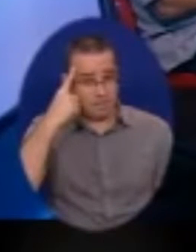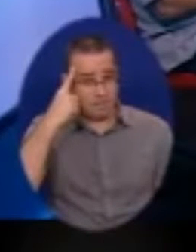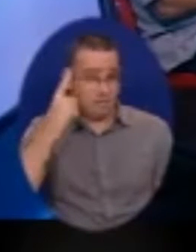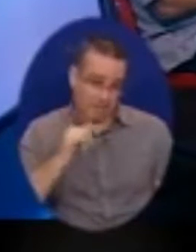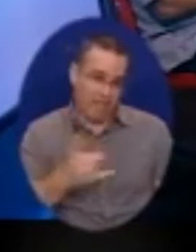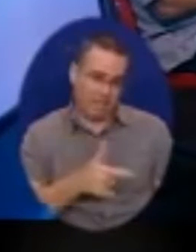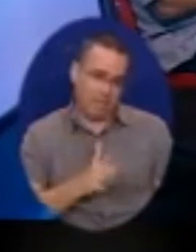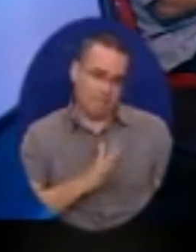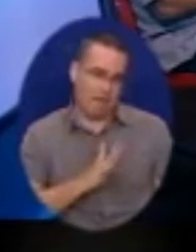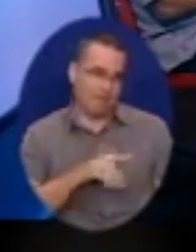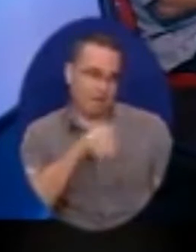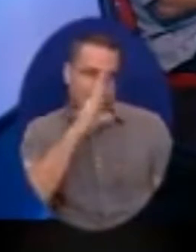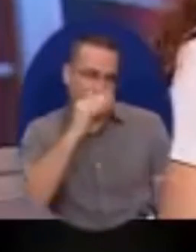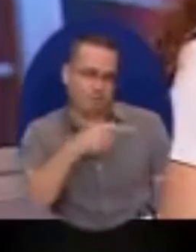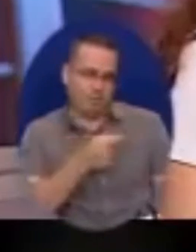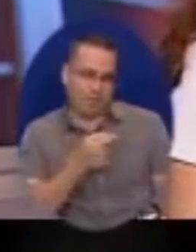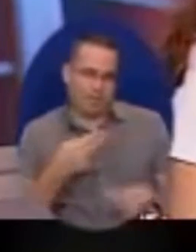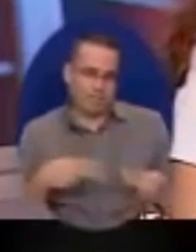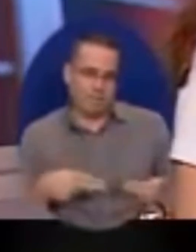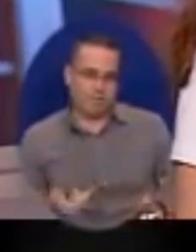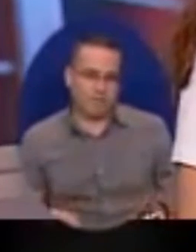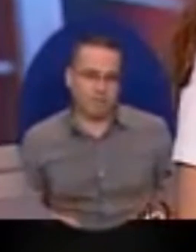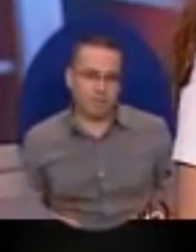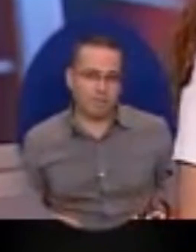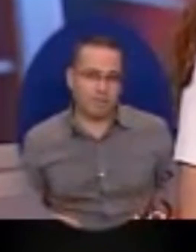כן מאיים באיזשהו שלב, אבל זה